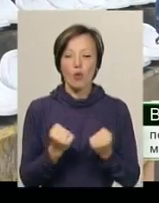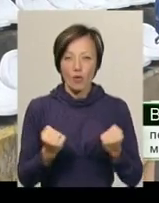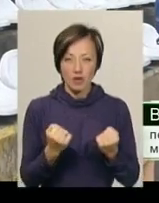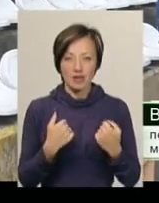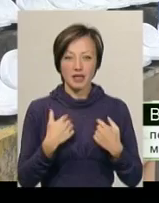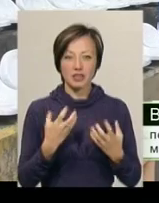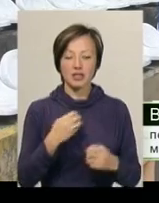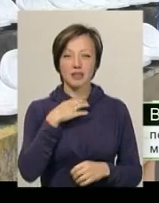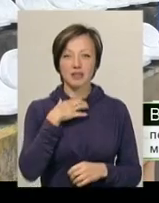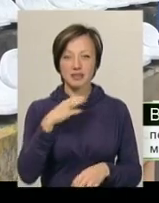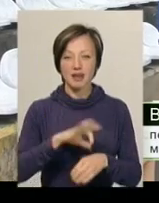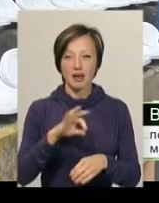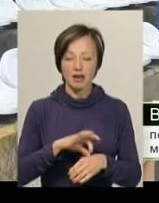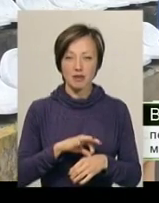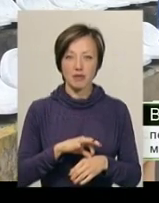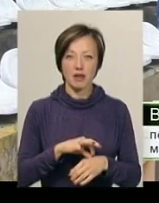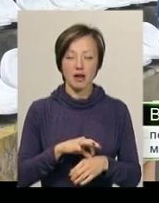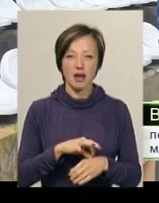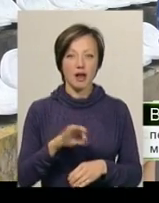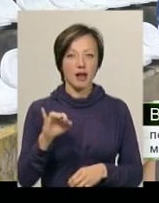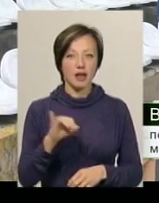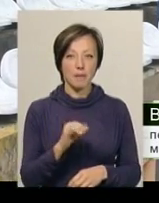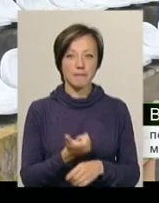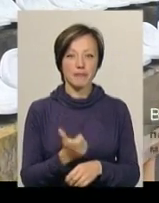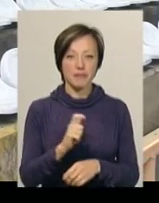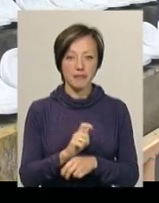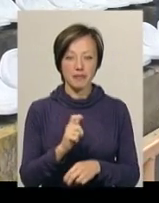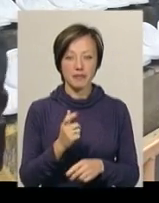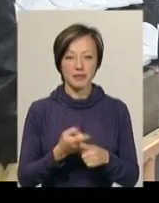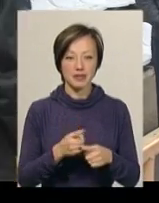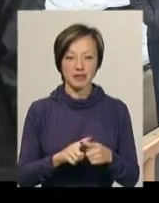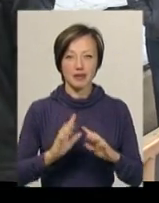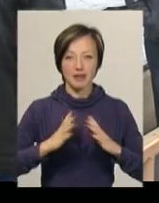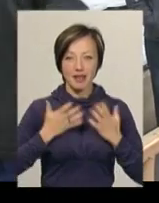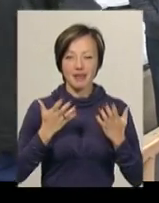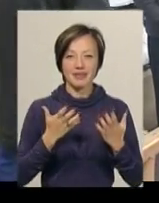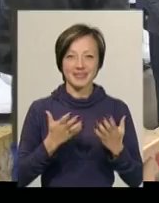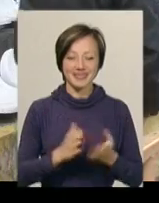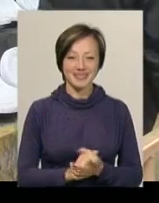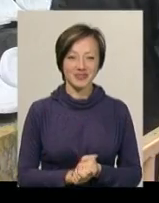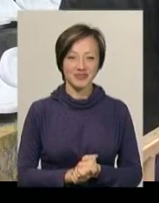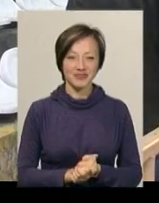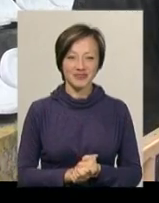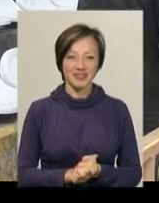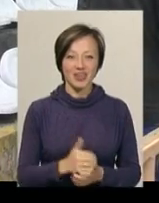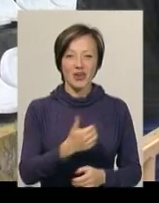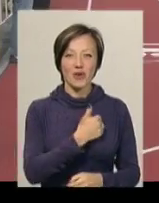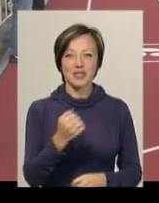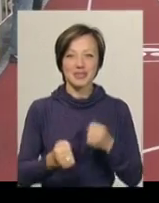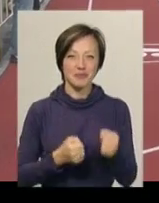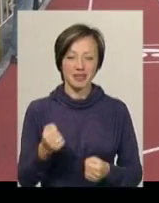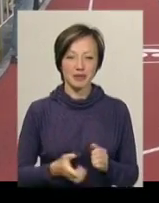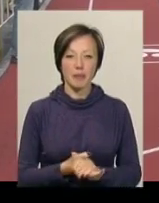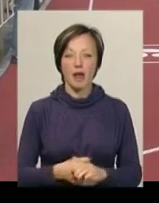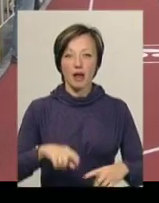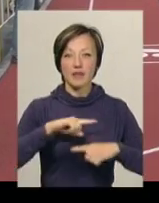ще й загрипла. Ну, переважає таке натхнення на це, хочеться бігти.